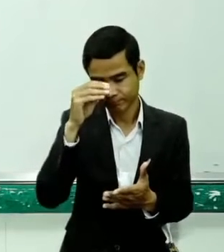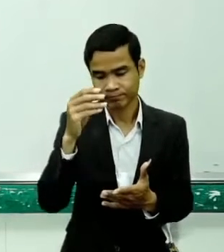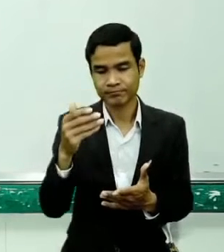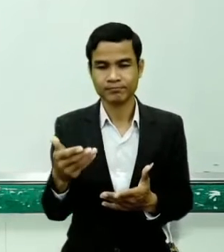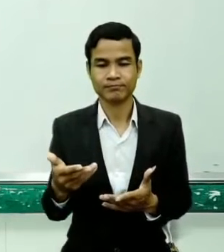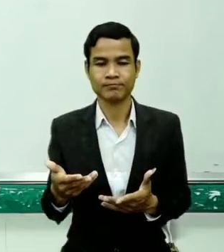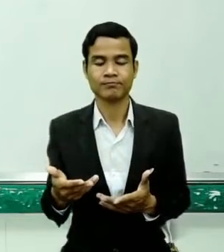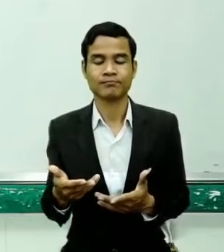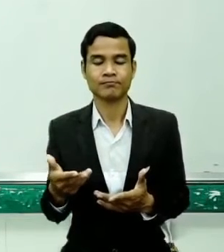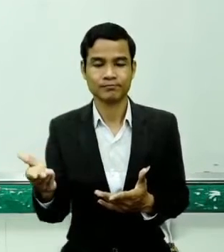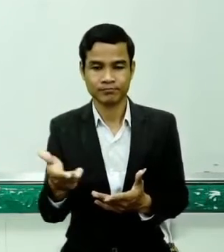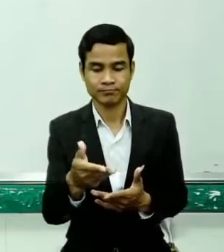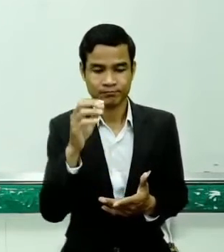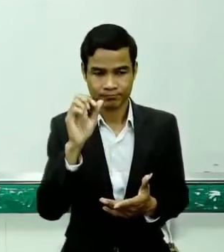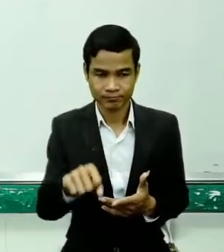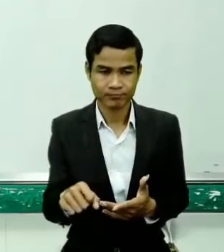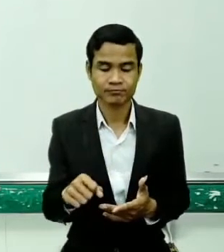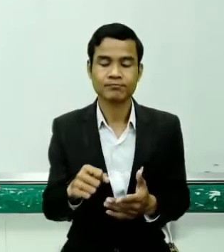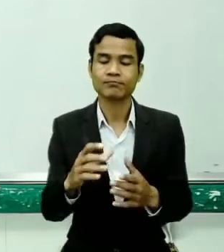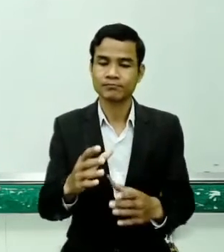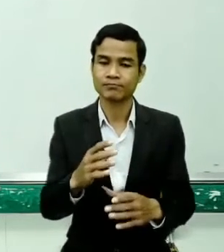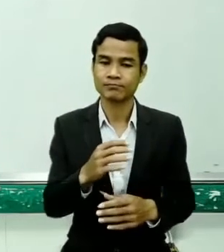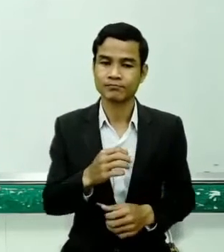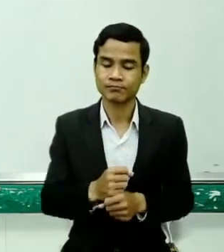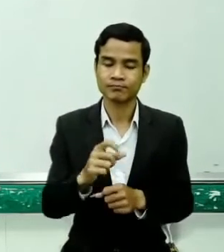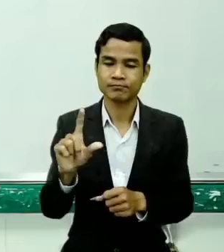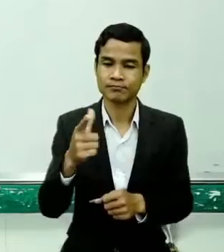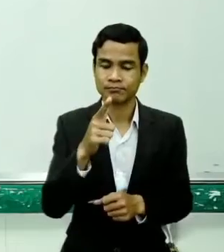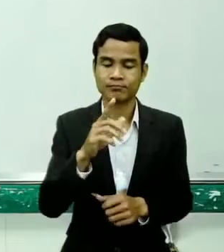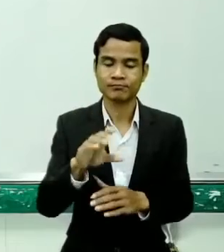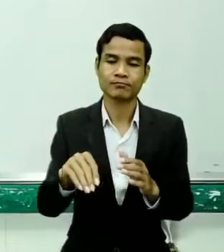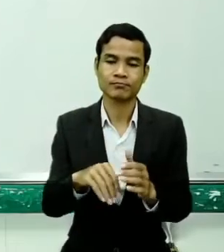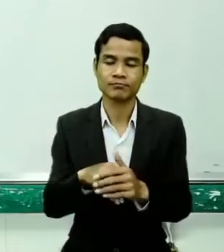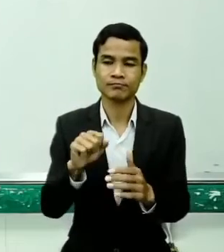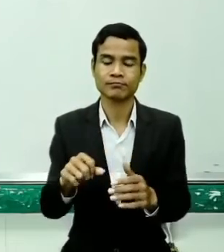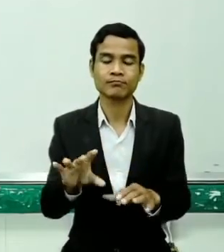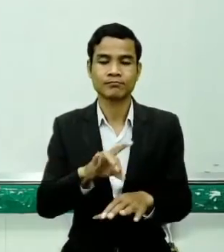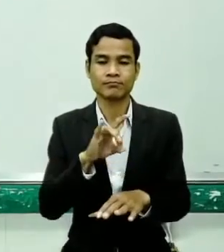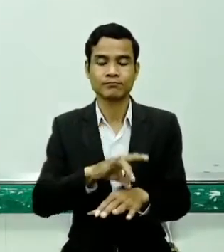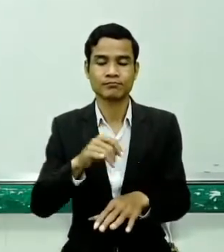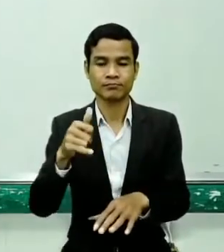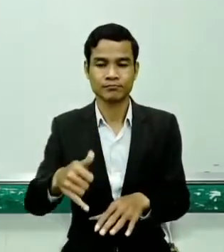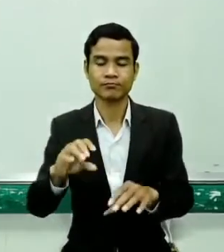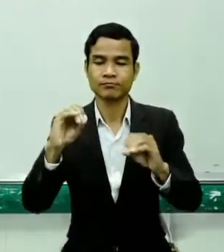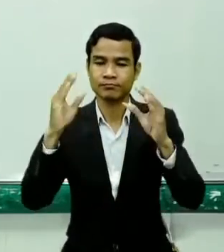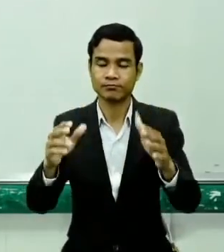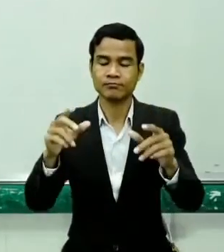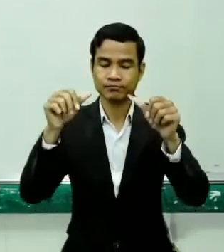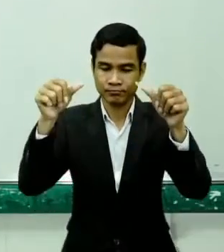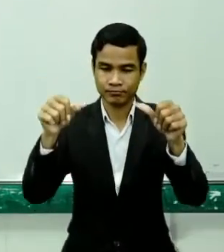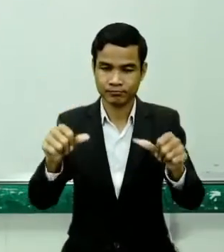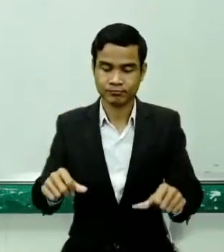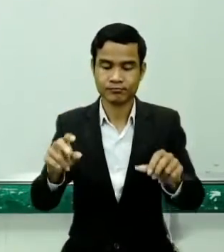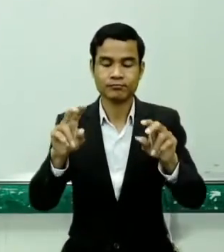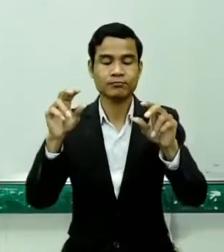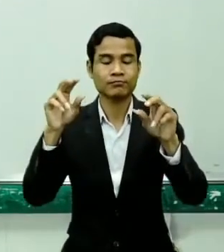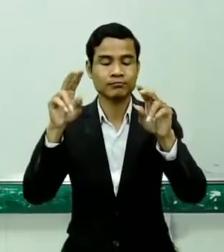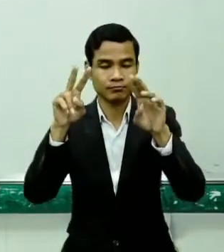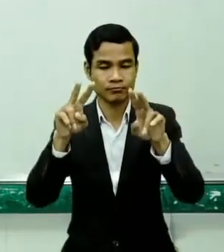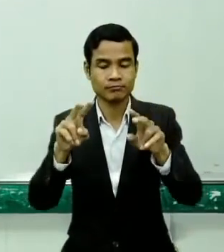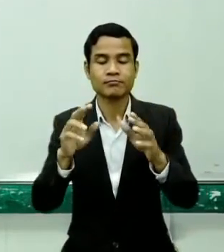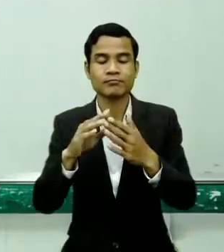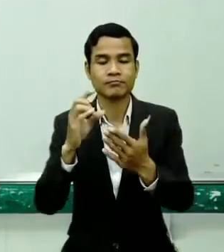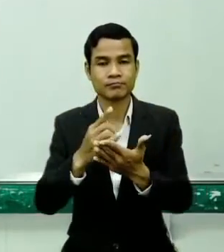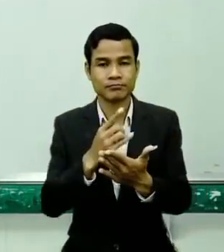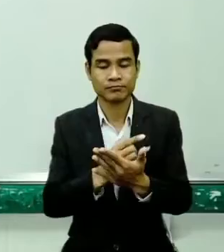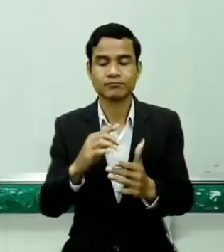Chà cồn và cọt chia. Tại tụi bạn chúc cháy cực ca nghỉa. Nhưng nửa tên ít nhạc rưu xong bằng hán mê riêng sẵn khẹp.